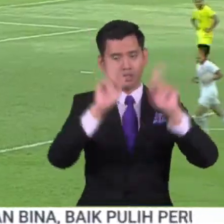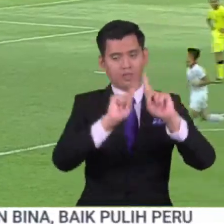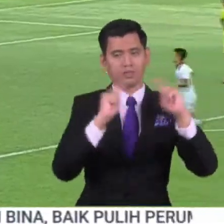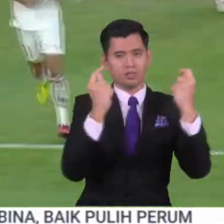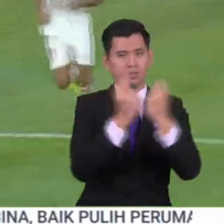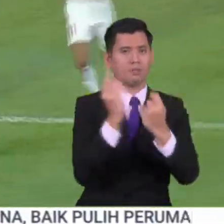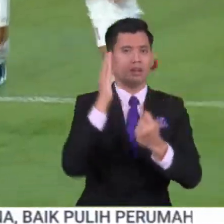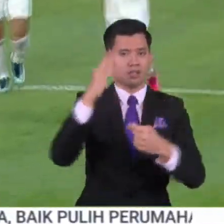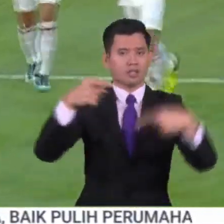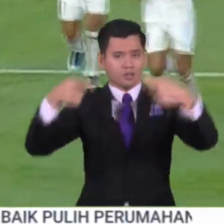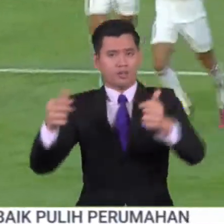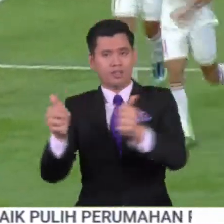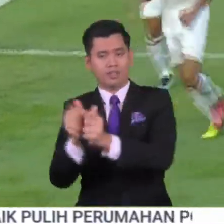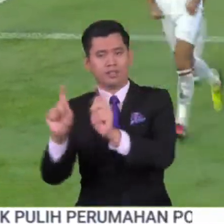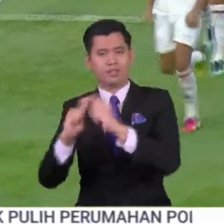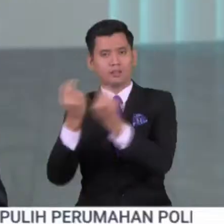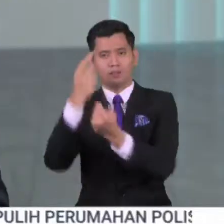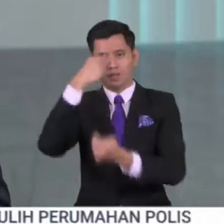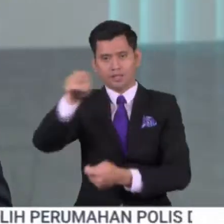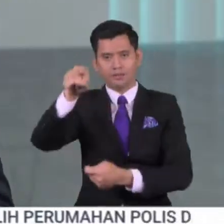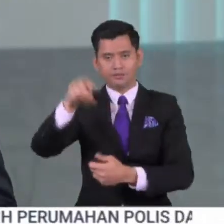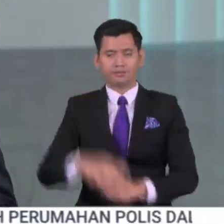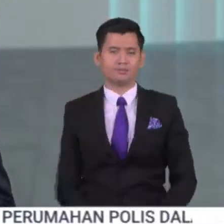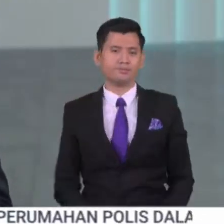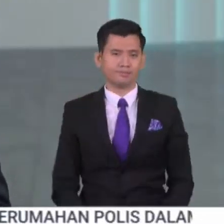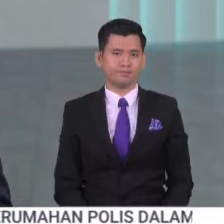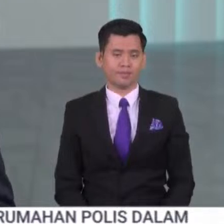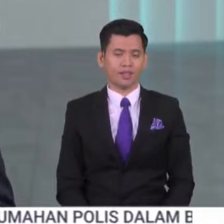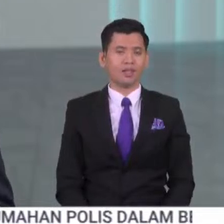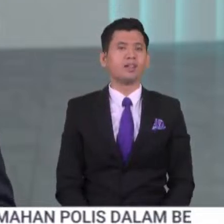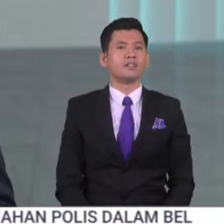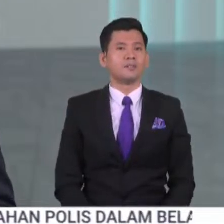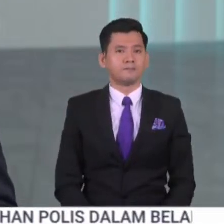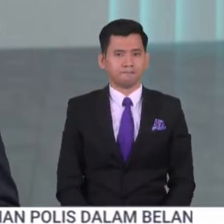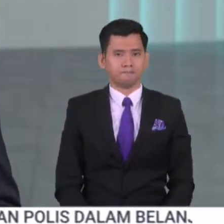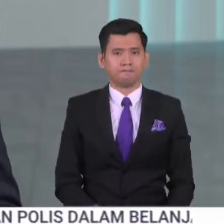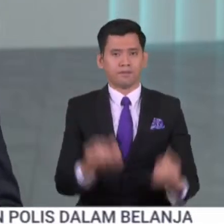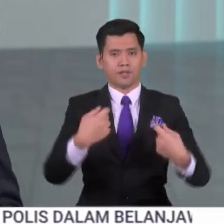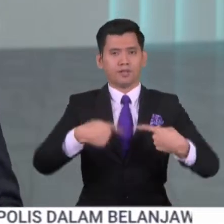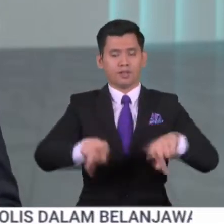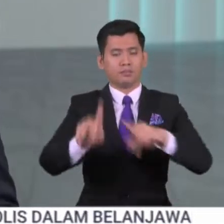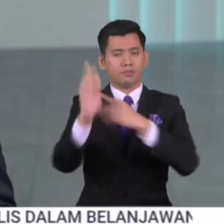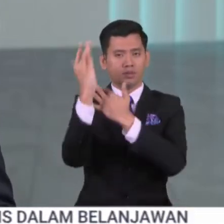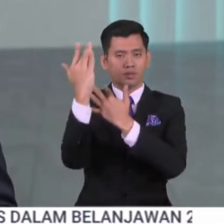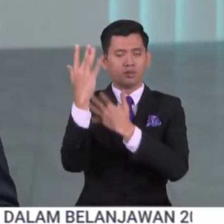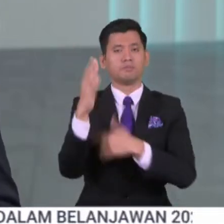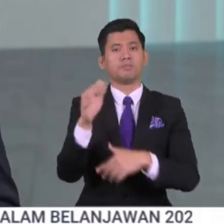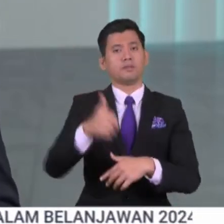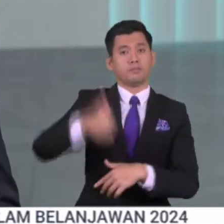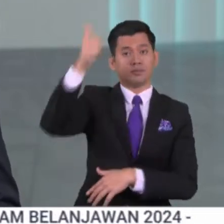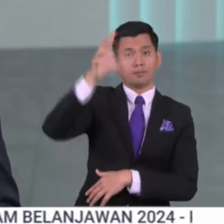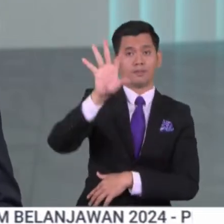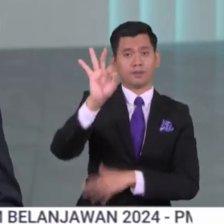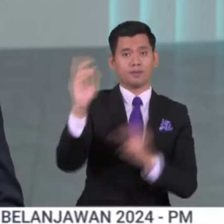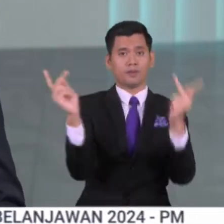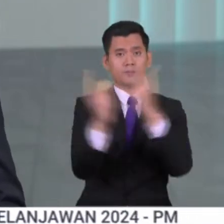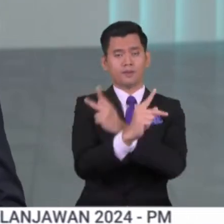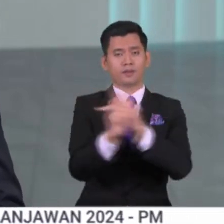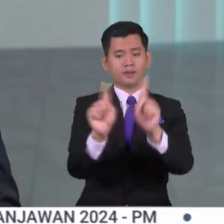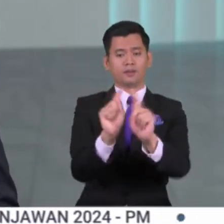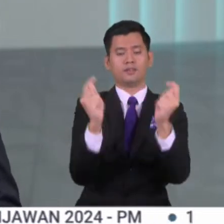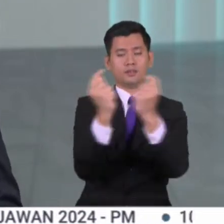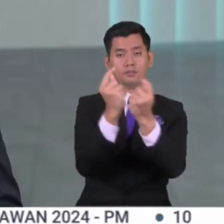Indonesia sat lagi tambah J Lalan berliku menanti juara sembil kali Liga Super Johor